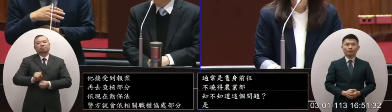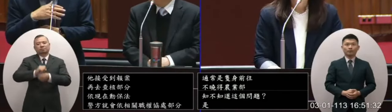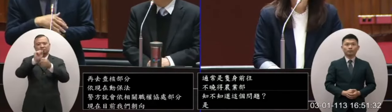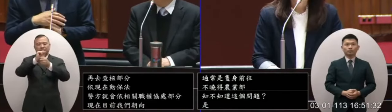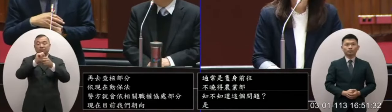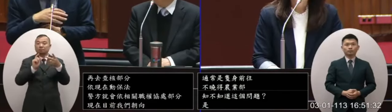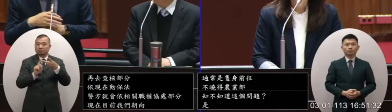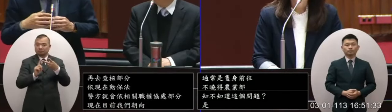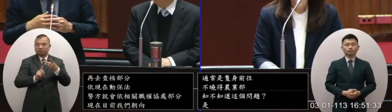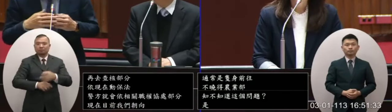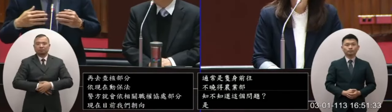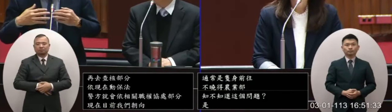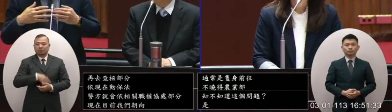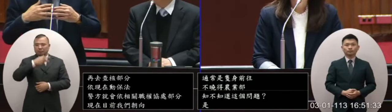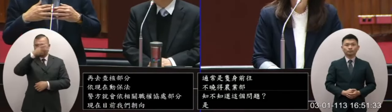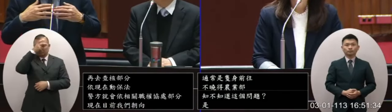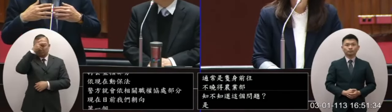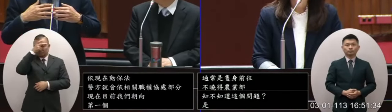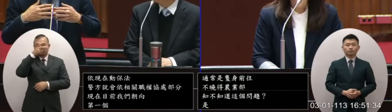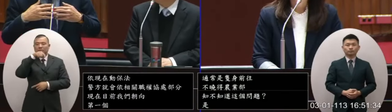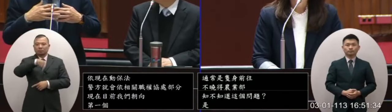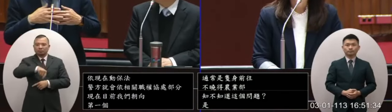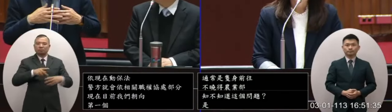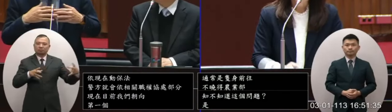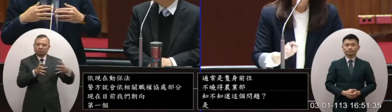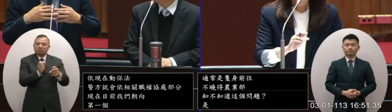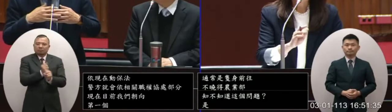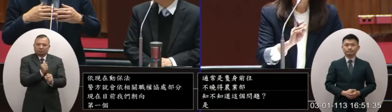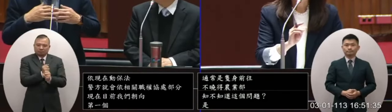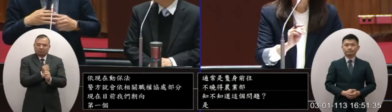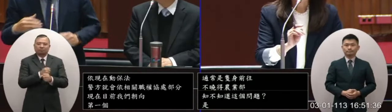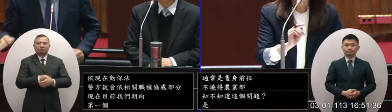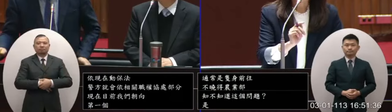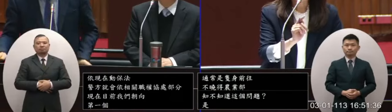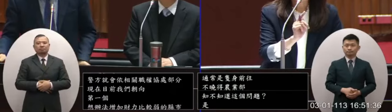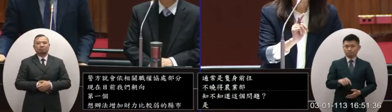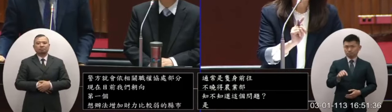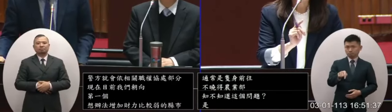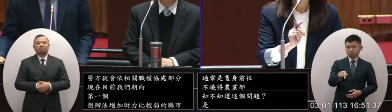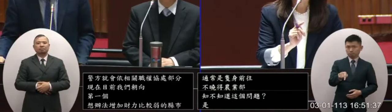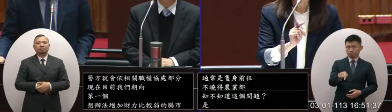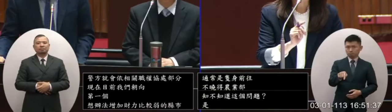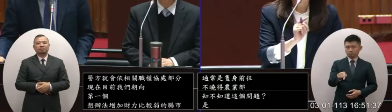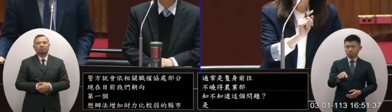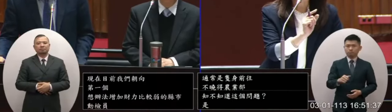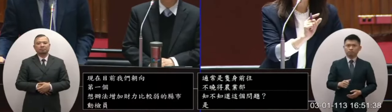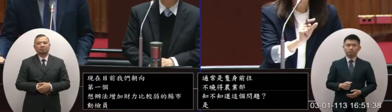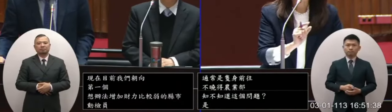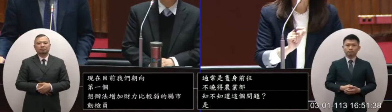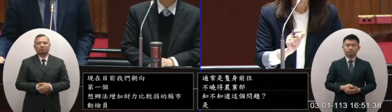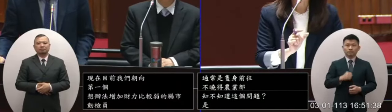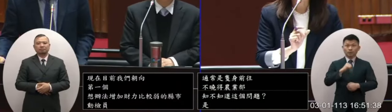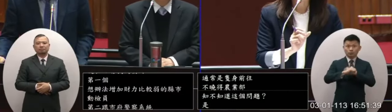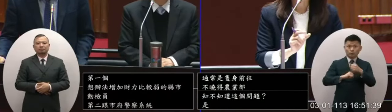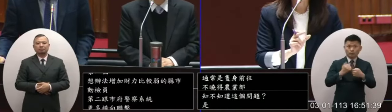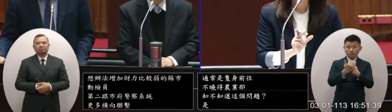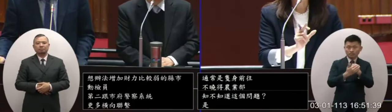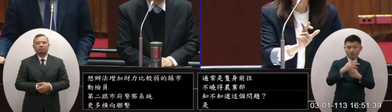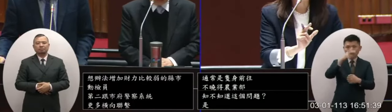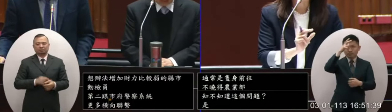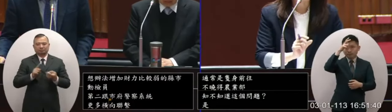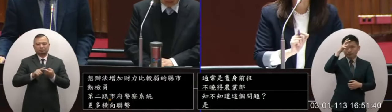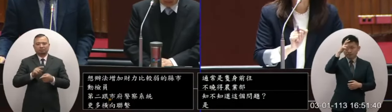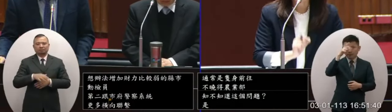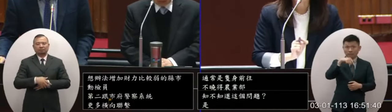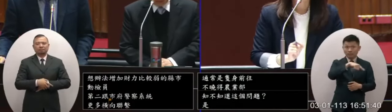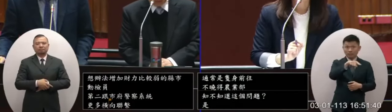个警察系统哦，能够做更多的横向的一个联系。 这个其实我们讲动保警察这件事情，其实